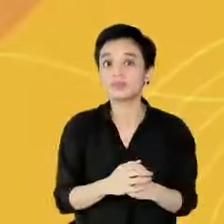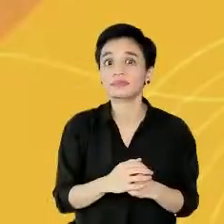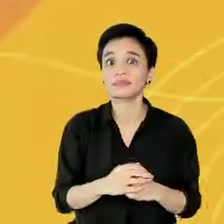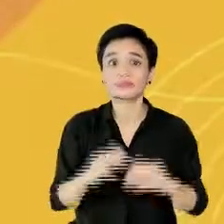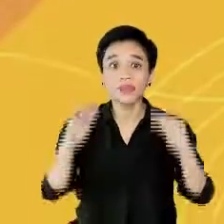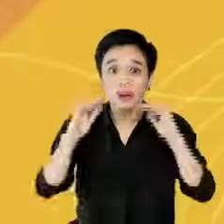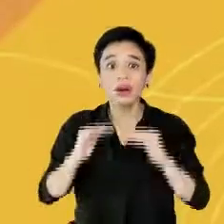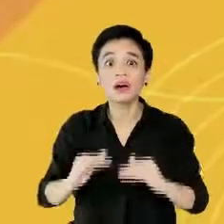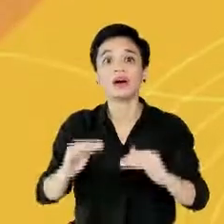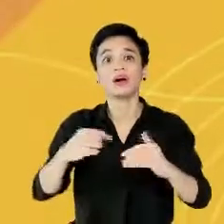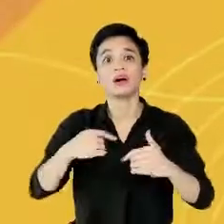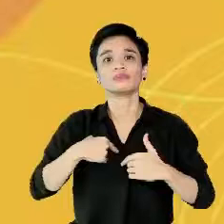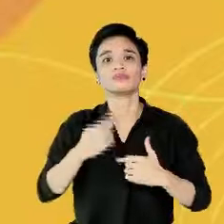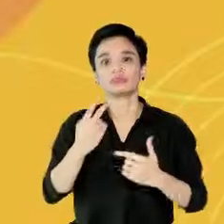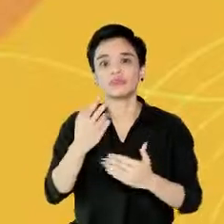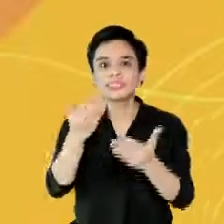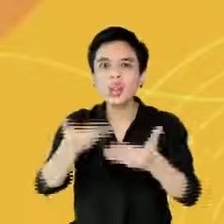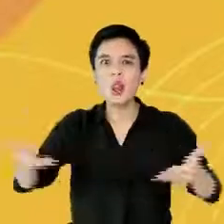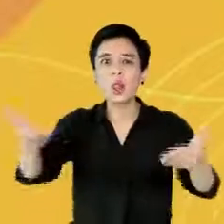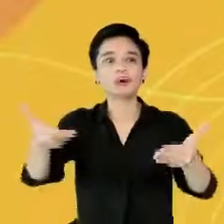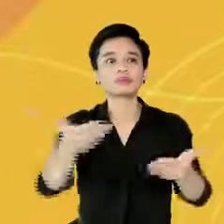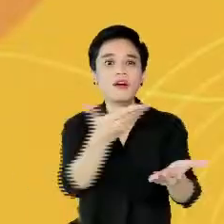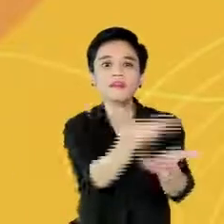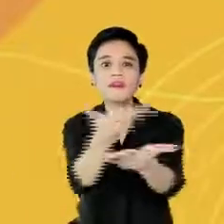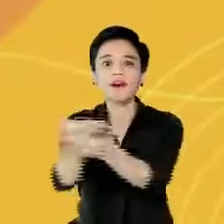pengawasan pengawasan dilapangan